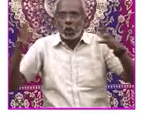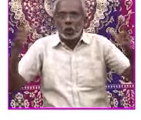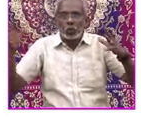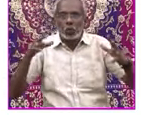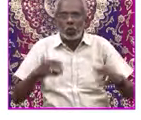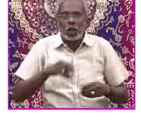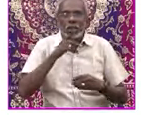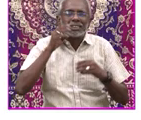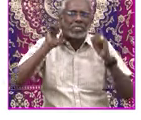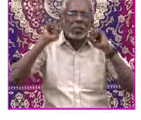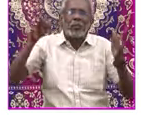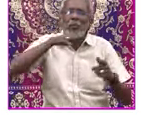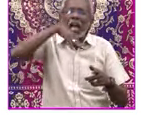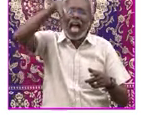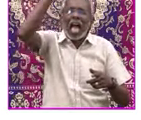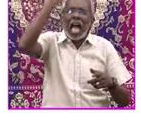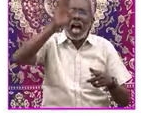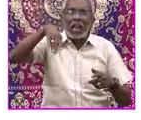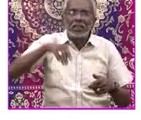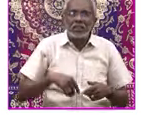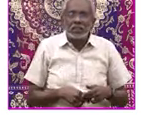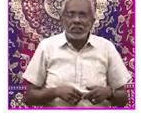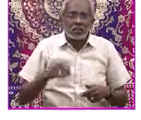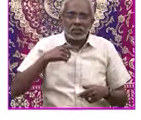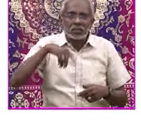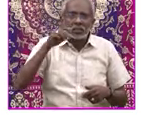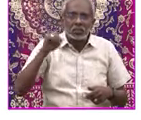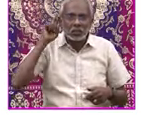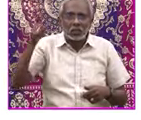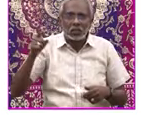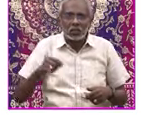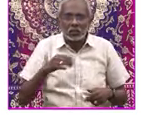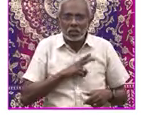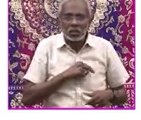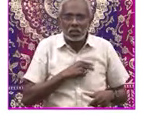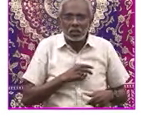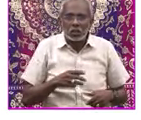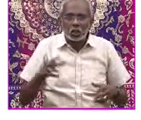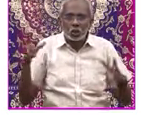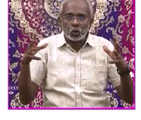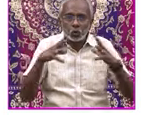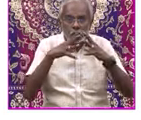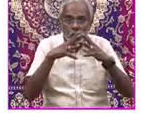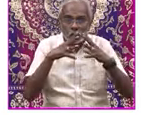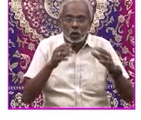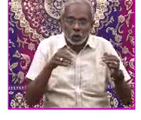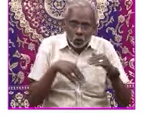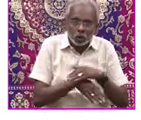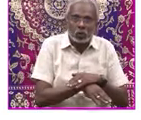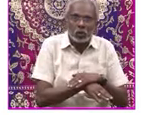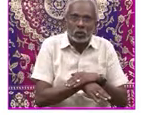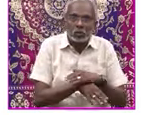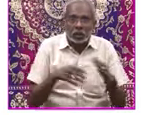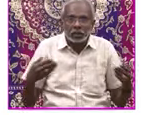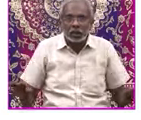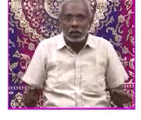போல் பிளறின. அவ்வோசையை கேட்டு அஞ்சிய வீரர்கள் இருள் நிறைந்த குகைக்குள் சென்று